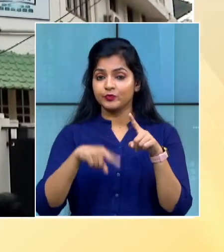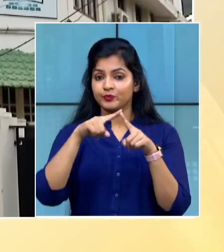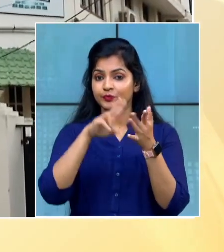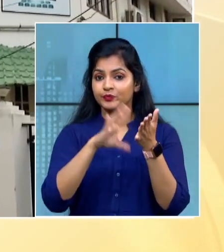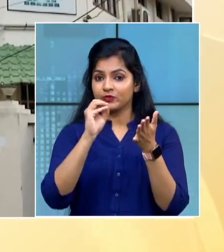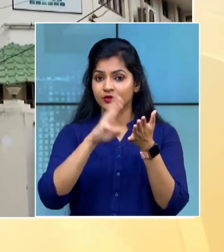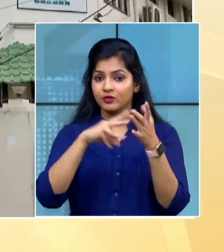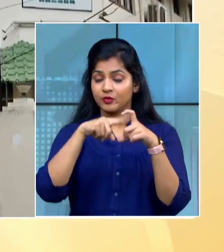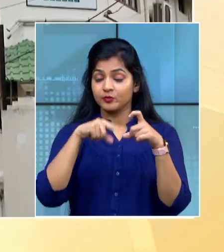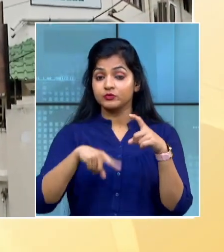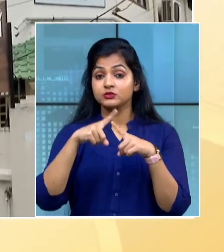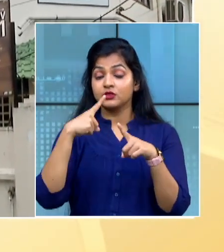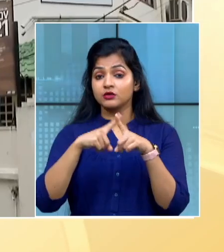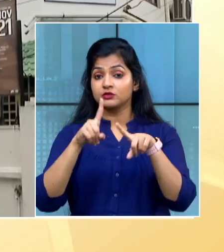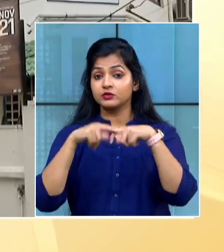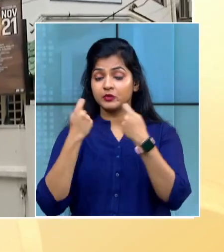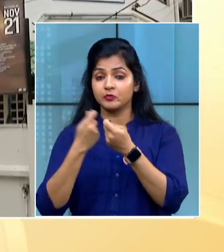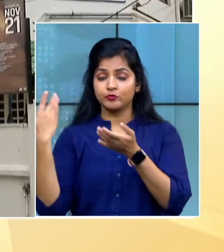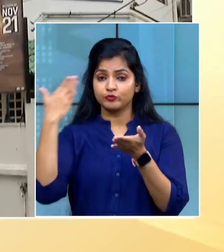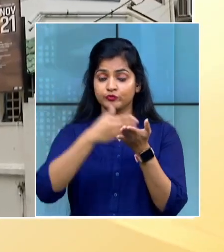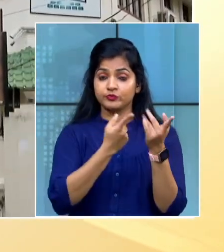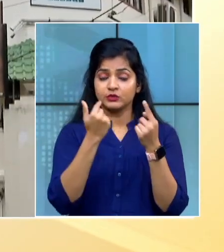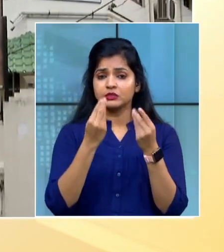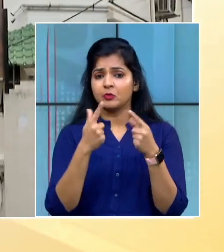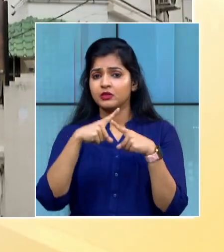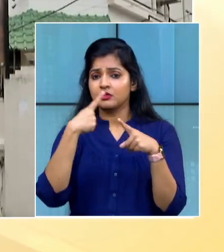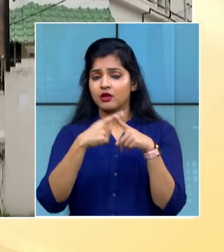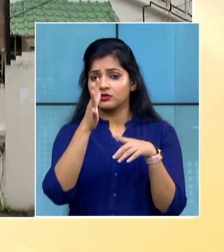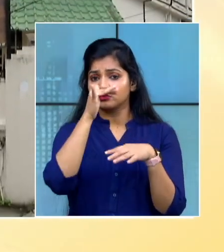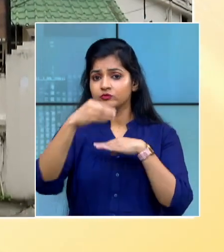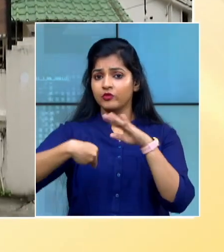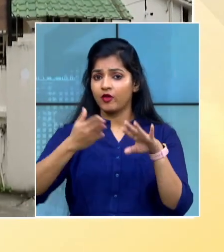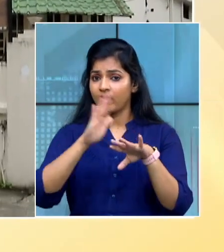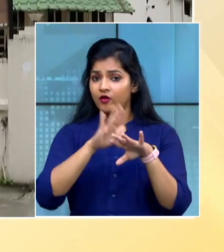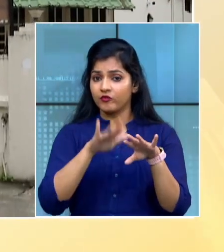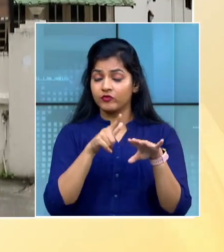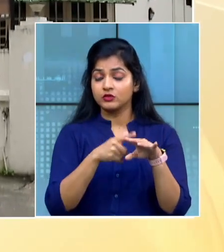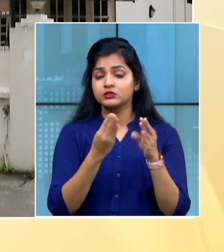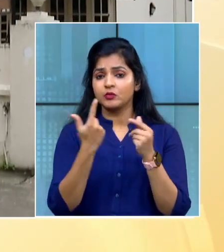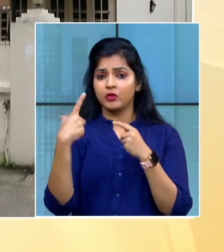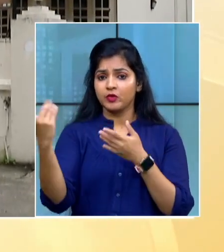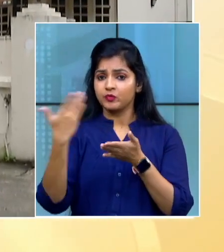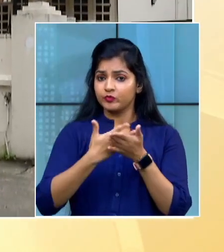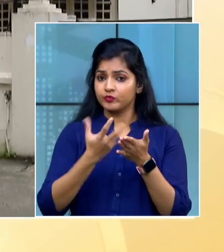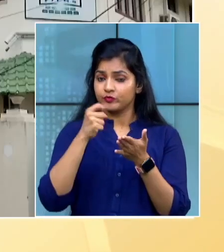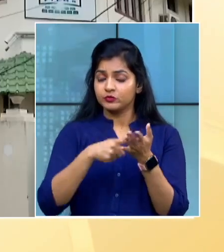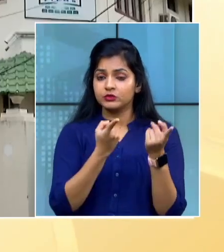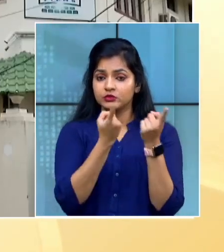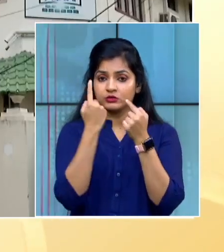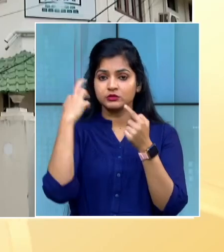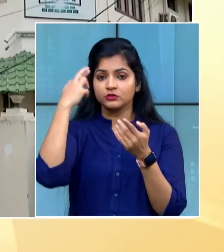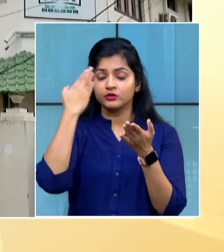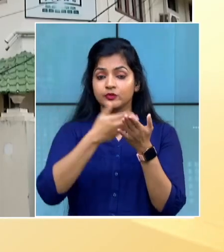നിർമ്മാണശാലകളിലേക്ക് പരിശോധനയുമായി എത്തുന്നത്. ചില നികുതി വെട്ടിപ്പുമായി ബന്ധപ്പെട്ട ചില പരാതികളുടെ അടിസ്ഥാനത്തിലാണ് നിലവാരത്തിലാണ് നിലവിലെ പരിശോധന എന്നുള്ളതാണ് മനസ്സിലാക്കുന്നത്.